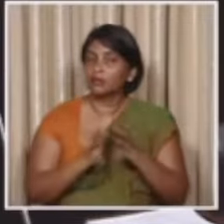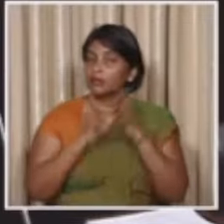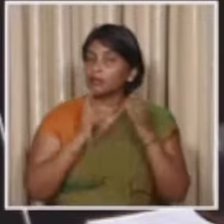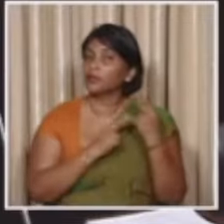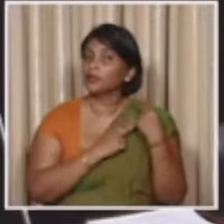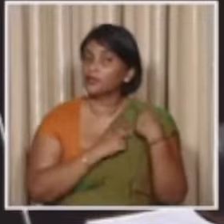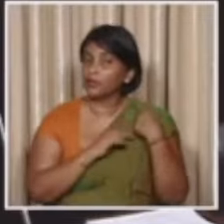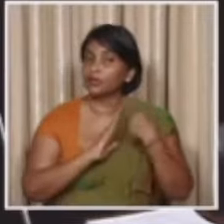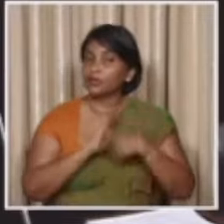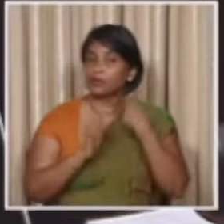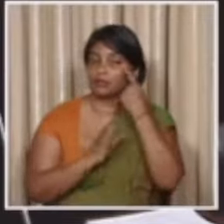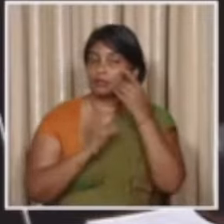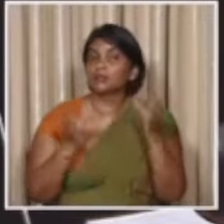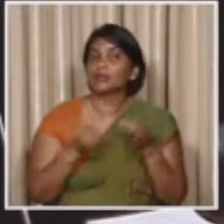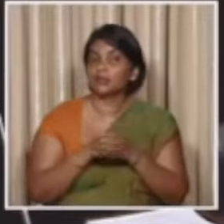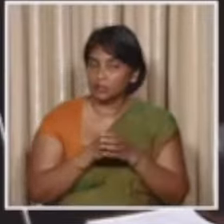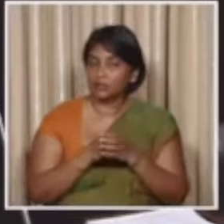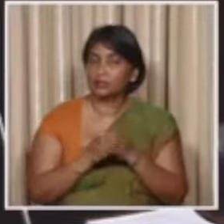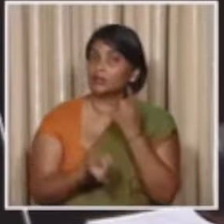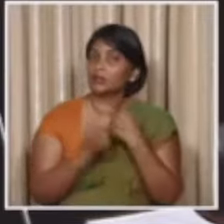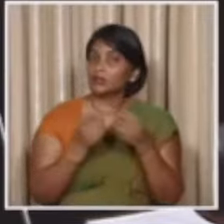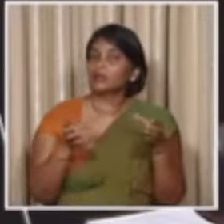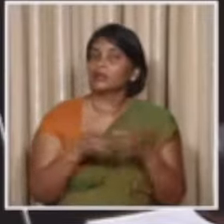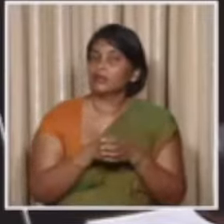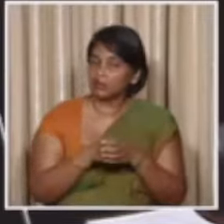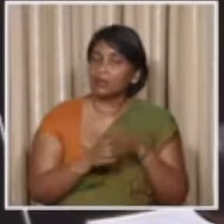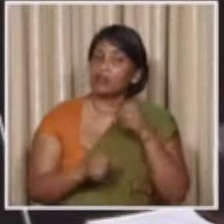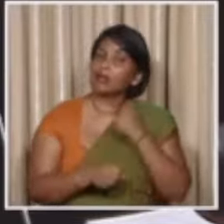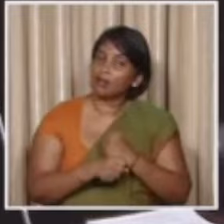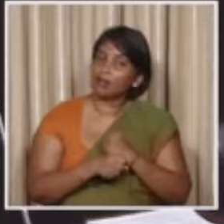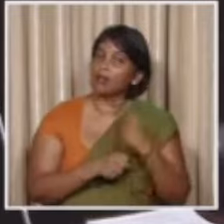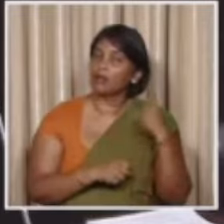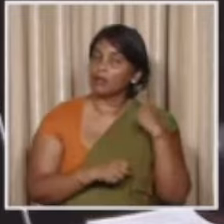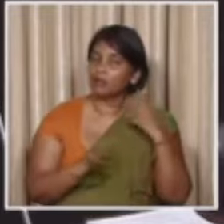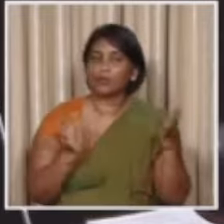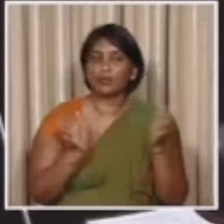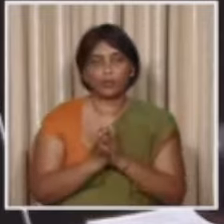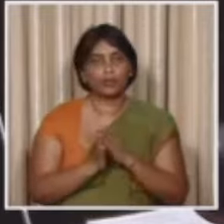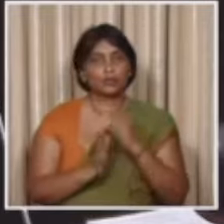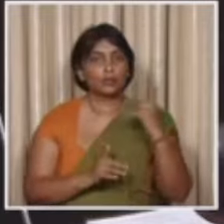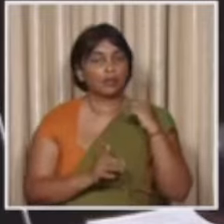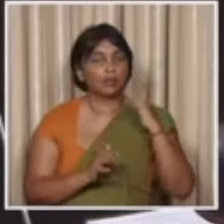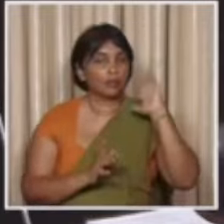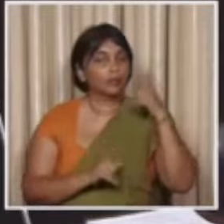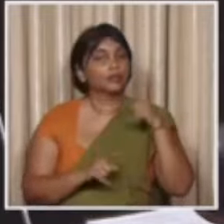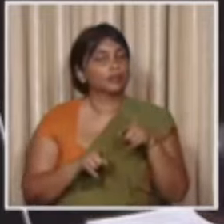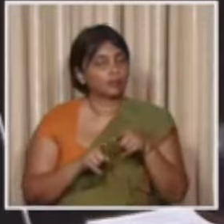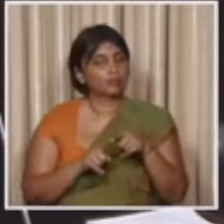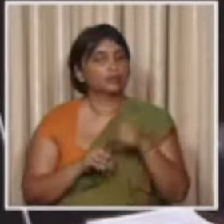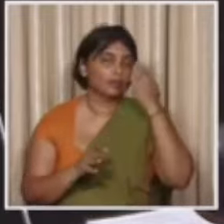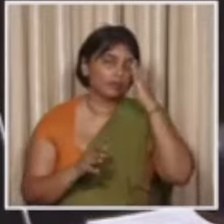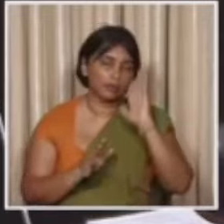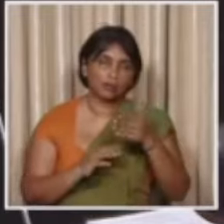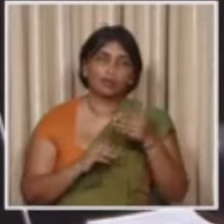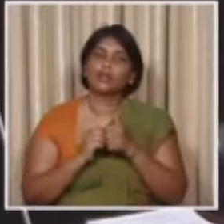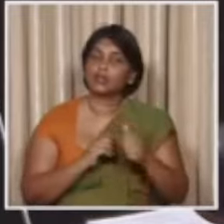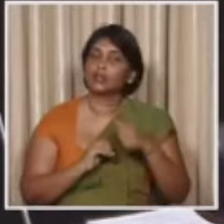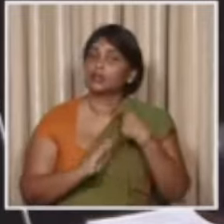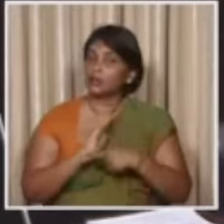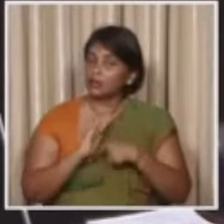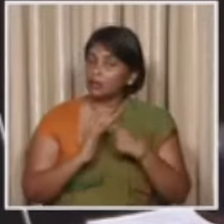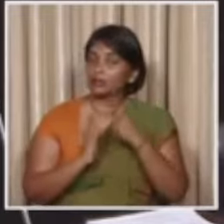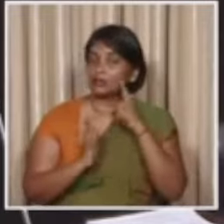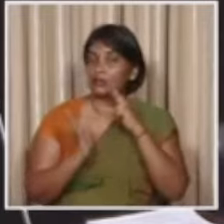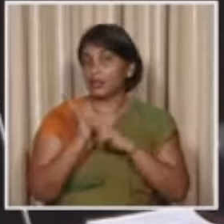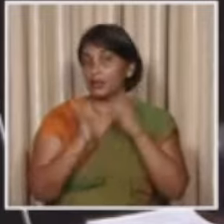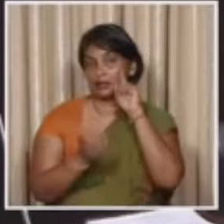මේ රටේ බුද්ධ්‍යංශත් මේ රටේ විමර්ශනංශත් මේ රටේ ආරක්ෂකංශත් විශේෂයෙන්ම යුද හමුදා බුද්ධ්‍යංශත් ස්වාධීන රටේ ජාතික